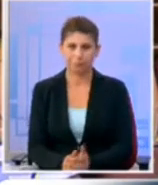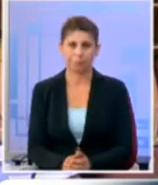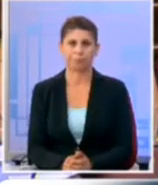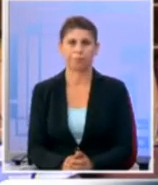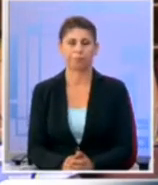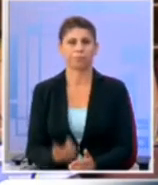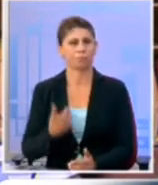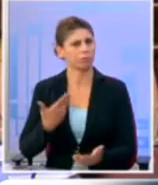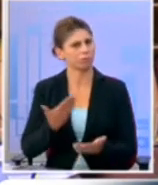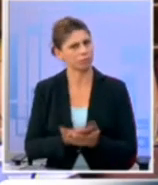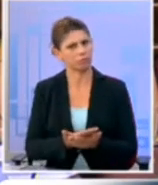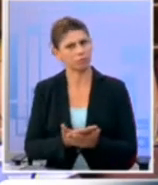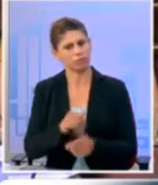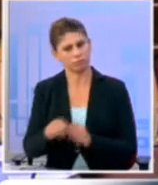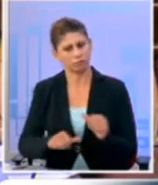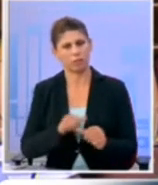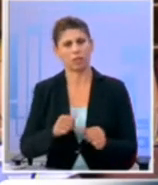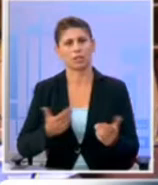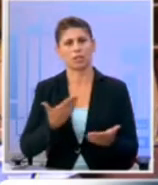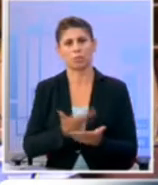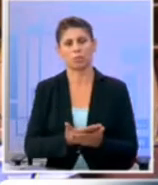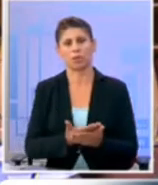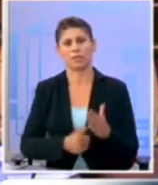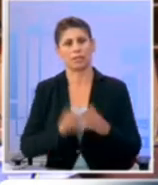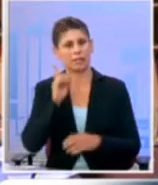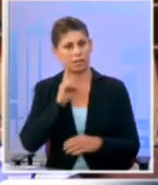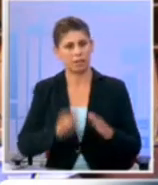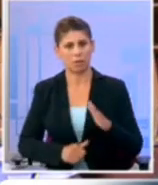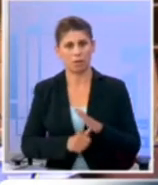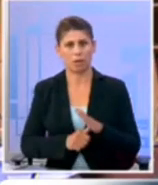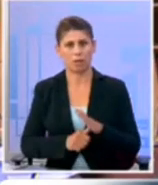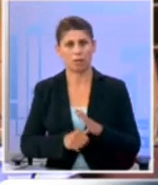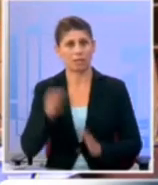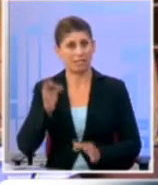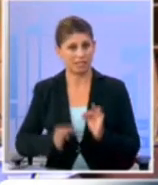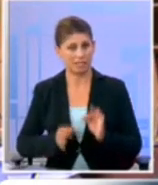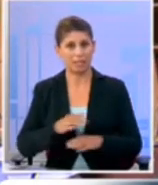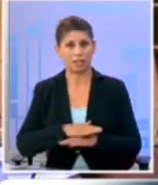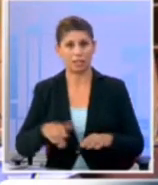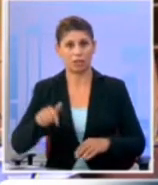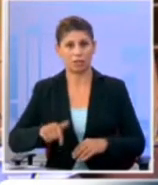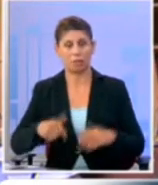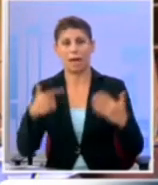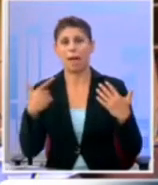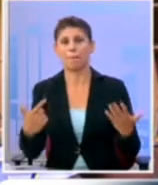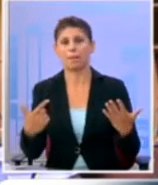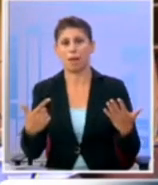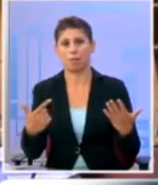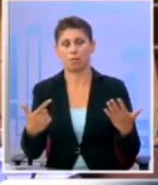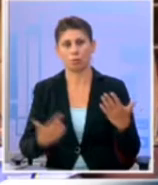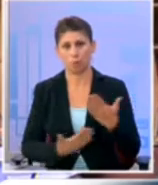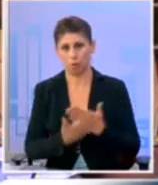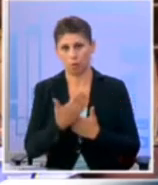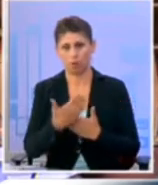Προτείνω, είναι μια παραλλαγή της πρότασης που έκανε η κυρία Πρόεδρος, η συζήτηση να ολοκληρωθεί σήμερα στις 7 το